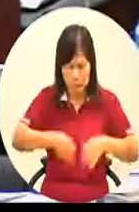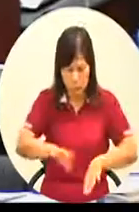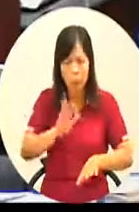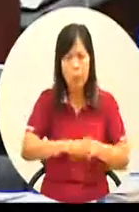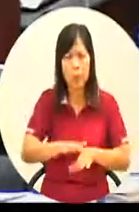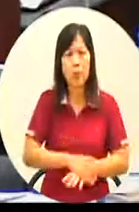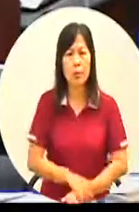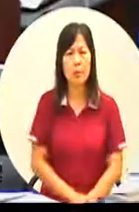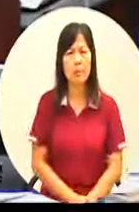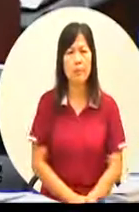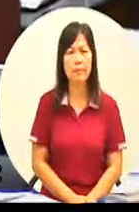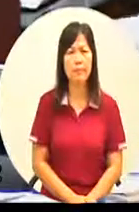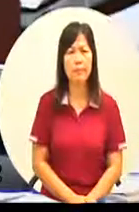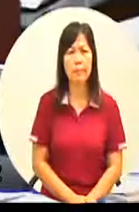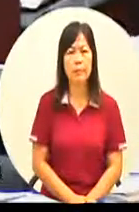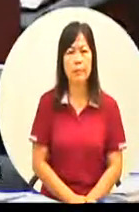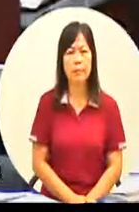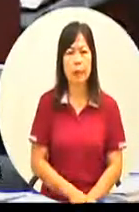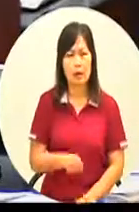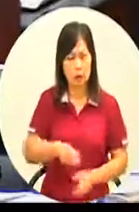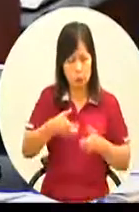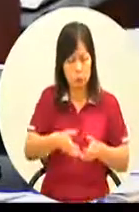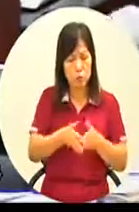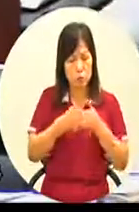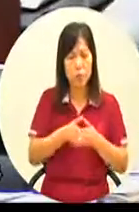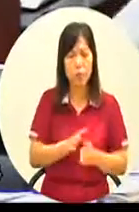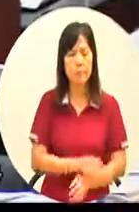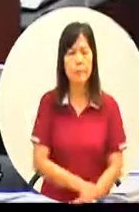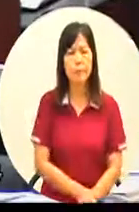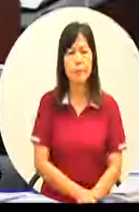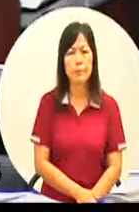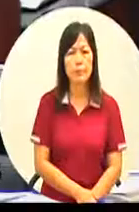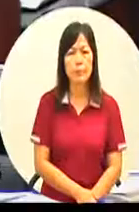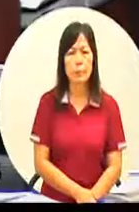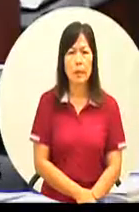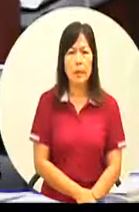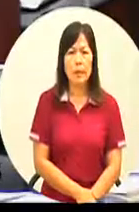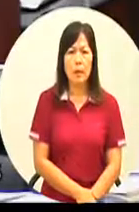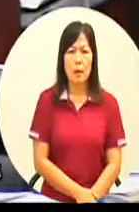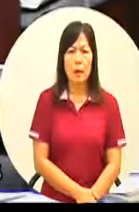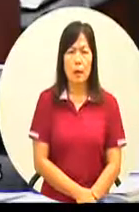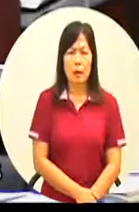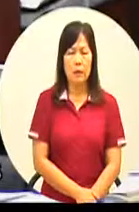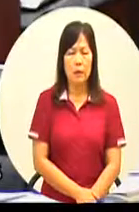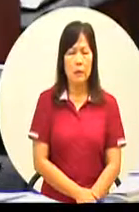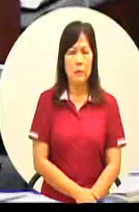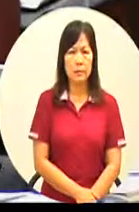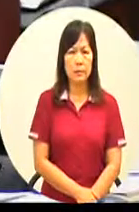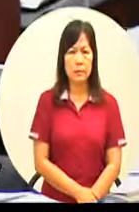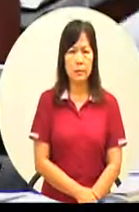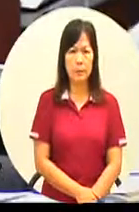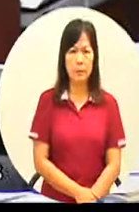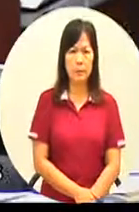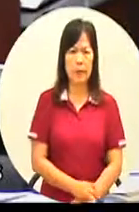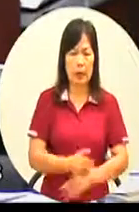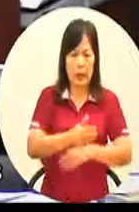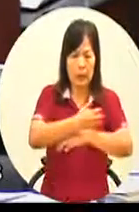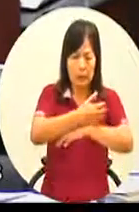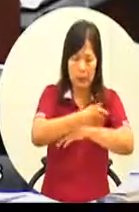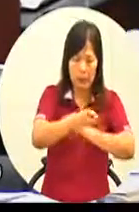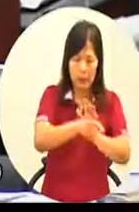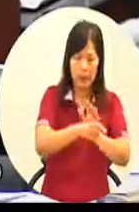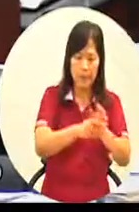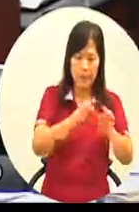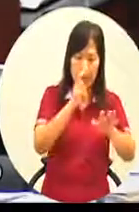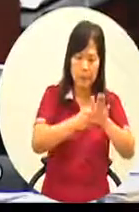吼，这是上重要的啦，吼啊，讲真的啦，增加了讲技术，